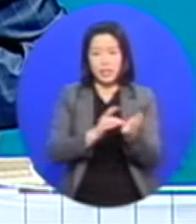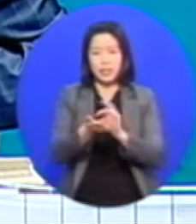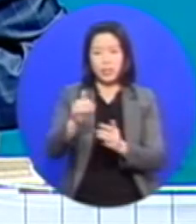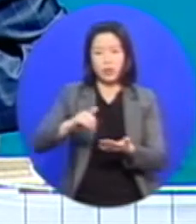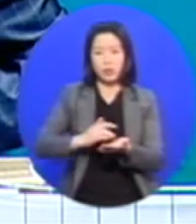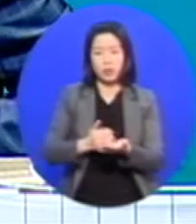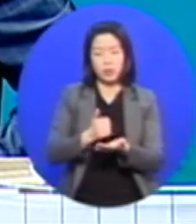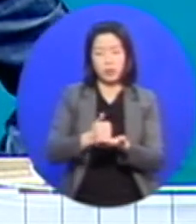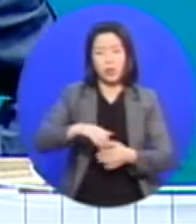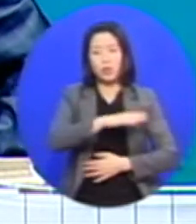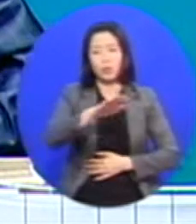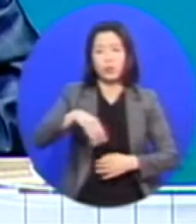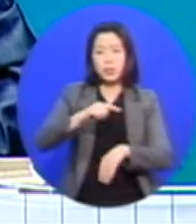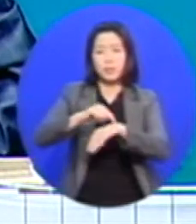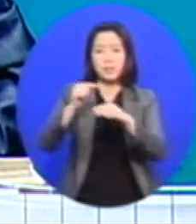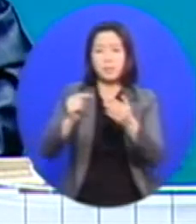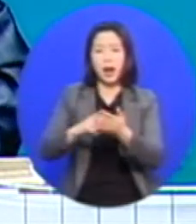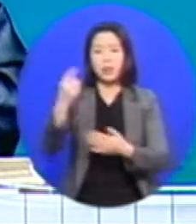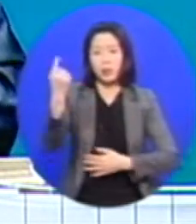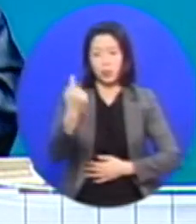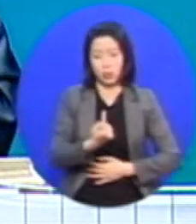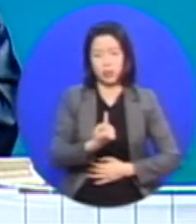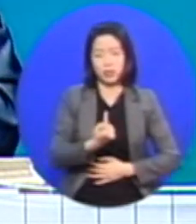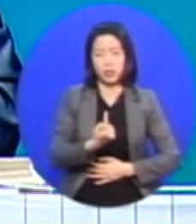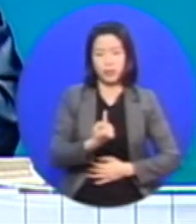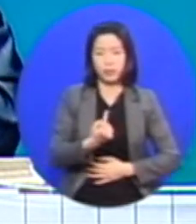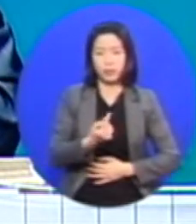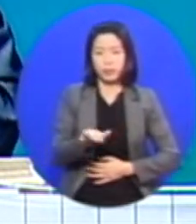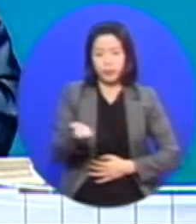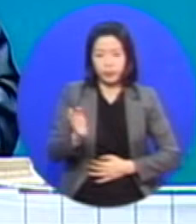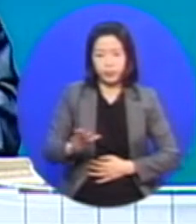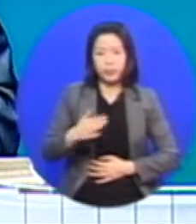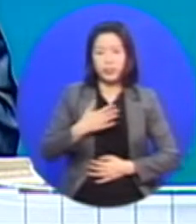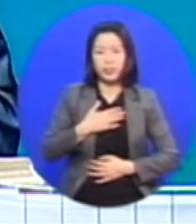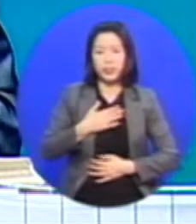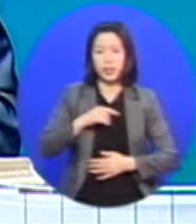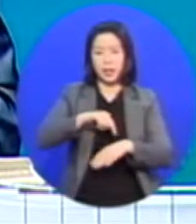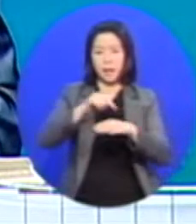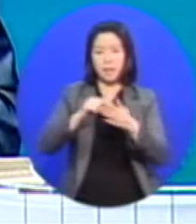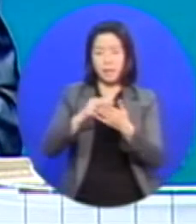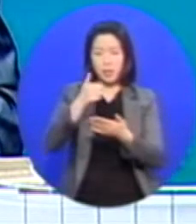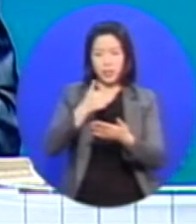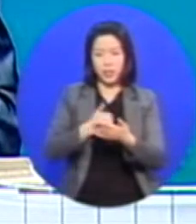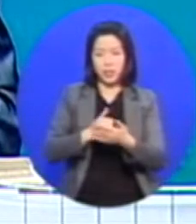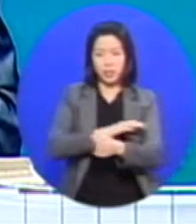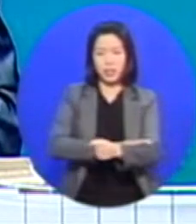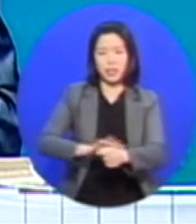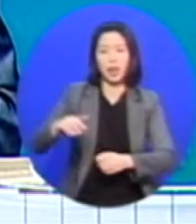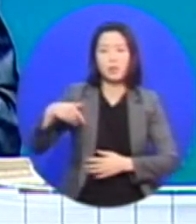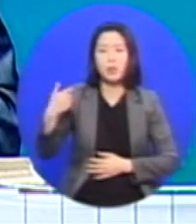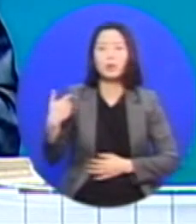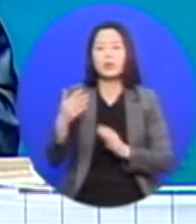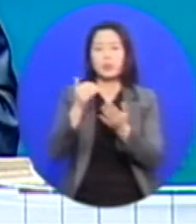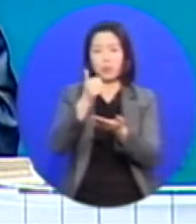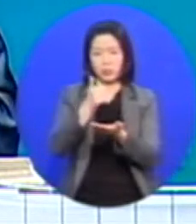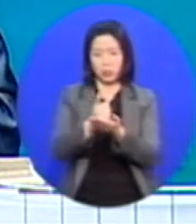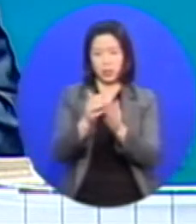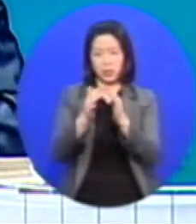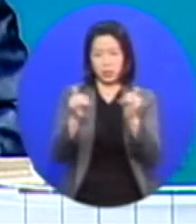오셨어요 그런데 예수님이 내 마음의 계신 걸 잘 모르겠다는 분들이 있어요